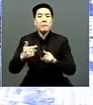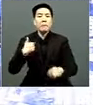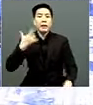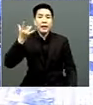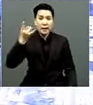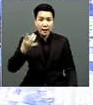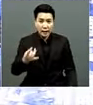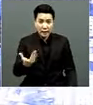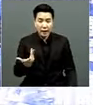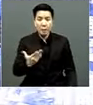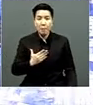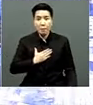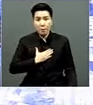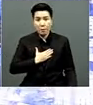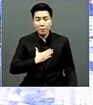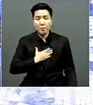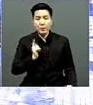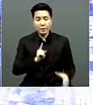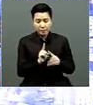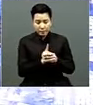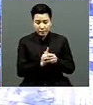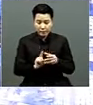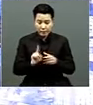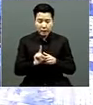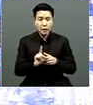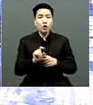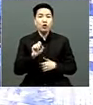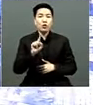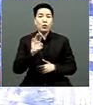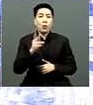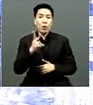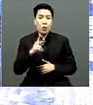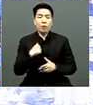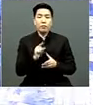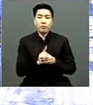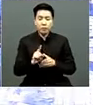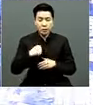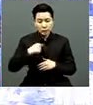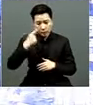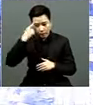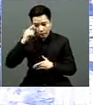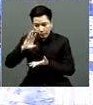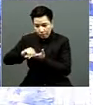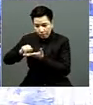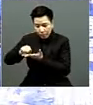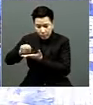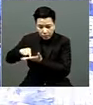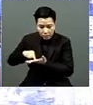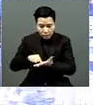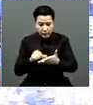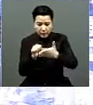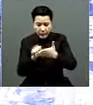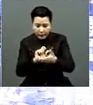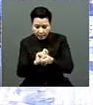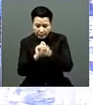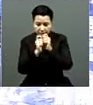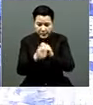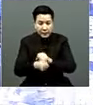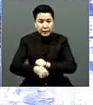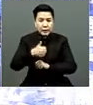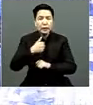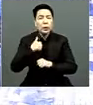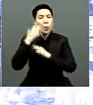ที่ผมเองที่เป็นตัวแทนของทางสบค.จะต้องได้รับทราบเพื่อเอามาปรับปรุงทำให้มันดีขึ้นผมคาดหวังอยู่อย่างเดียวครับ